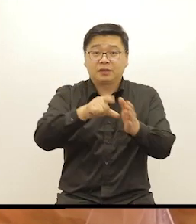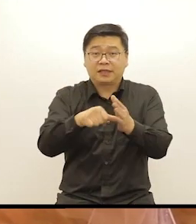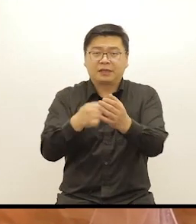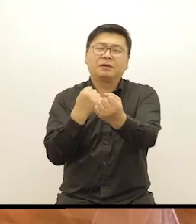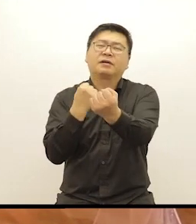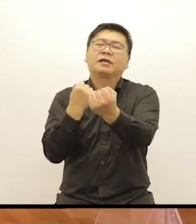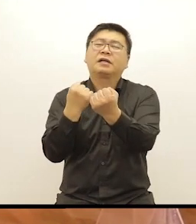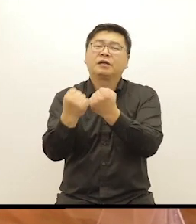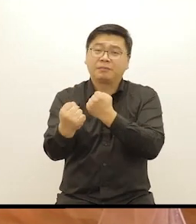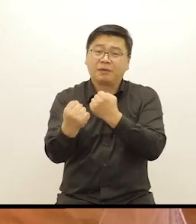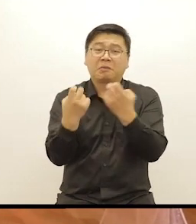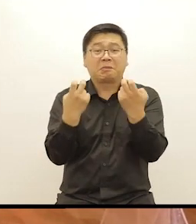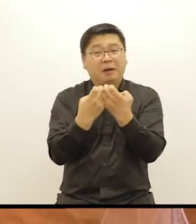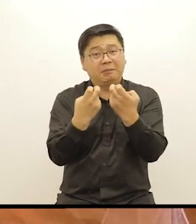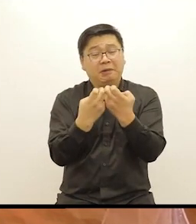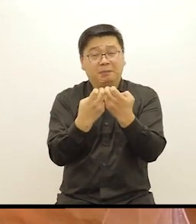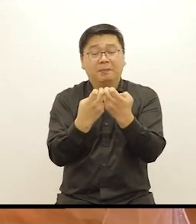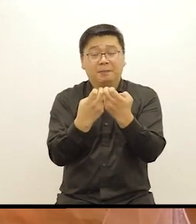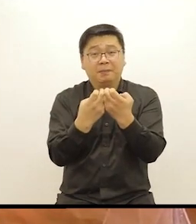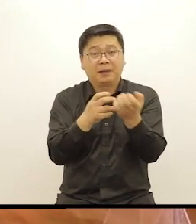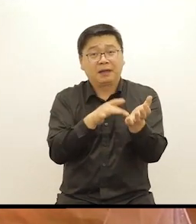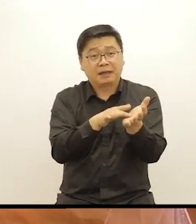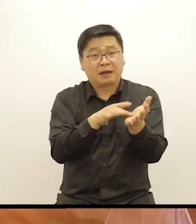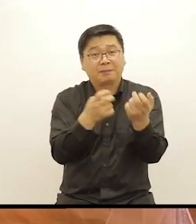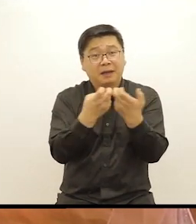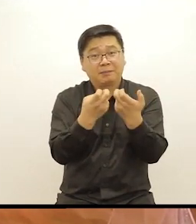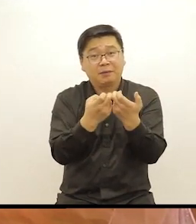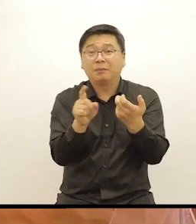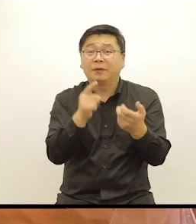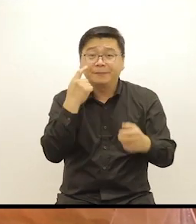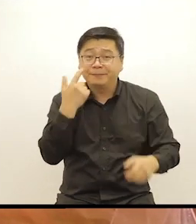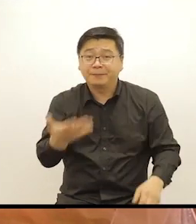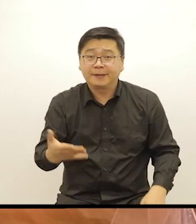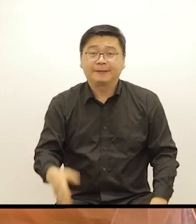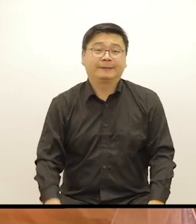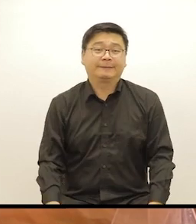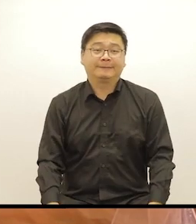극복 처방전? 예, 그런 게 있으시다면은.